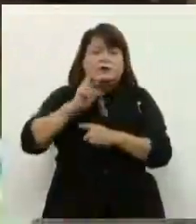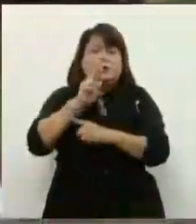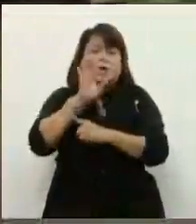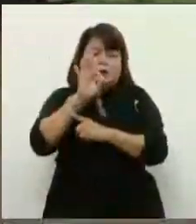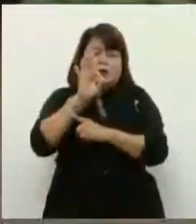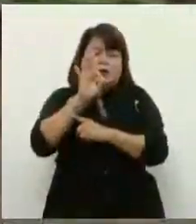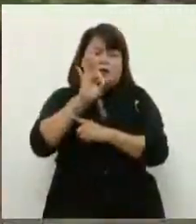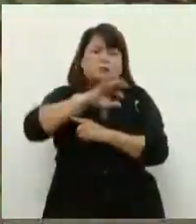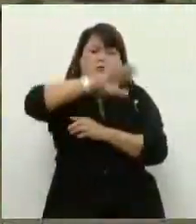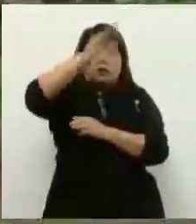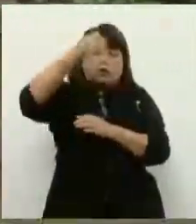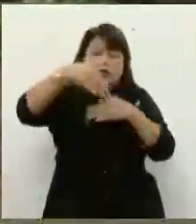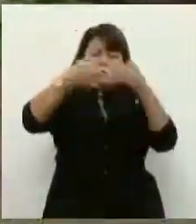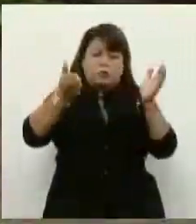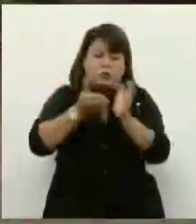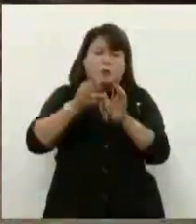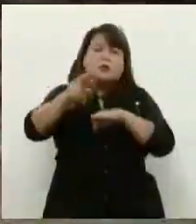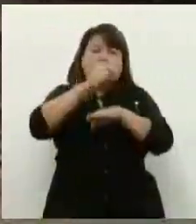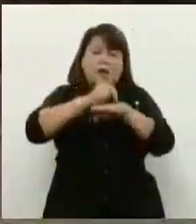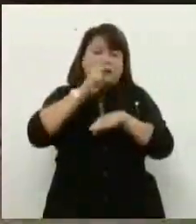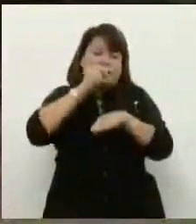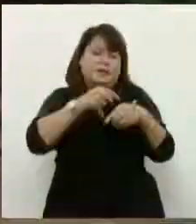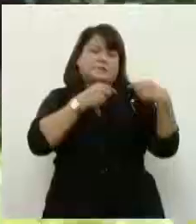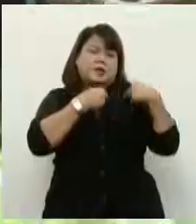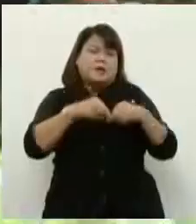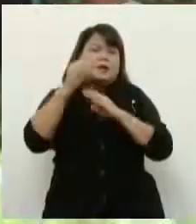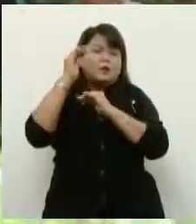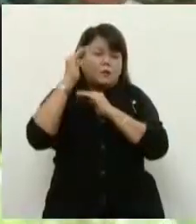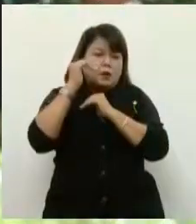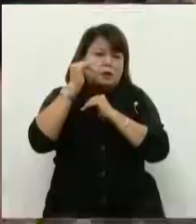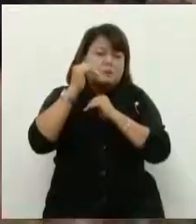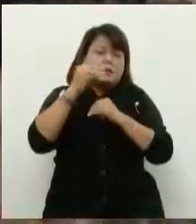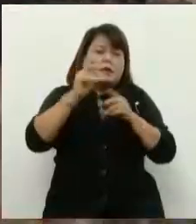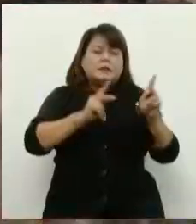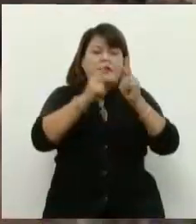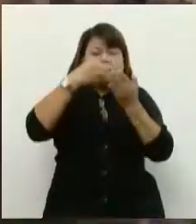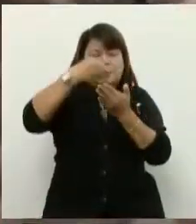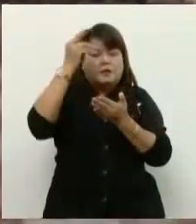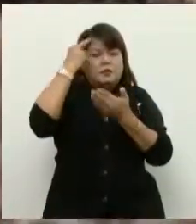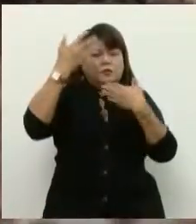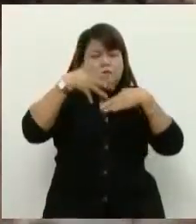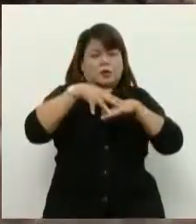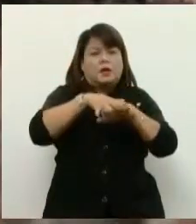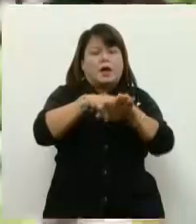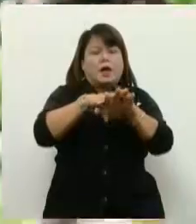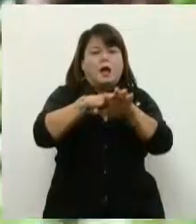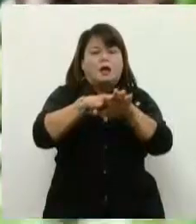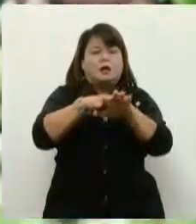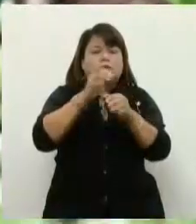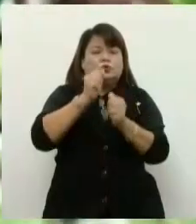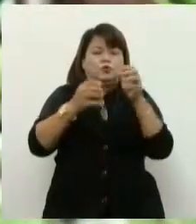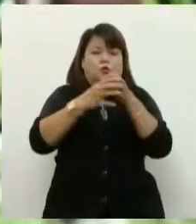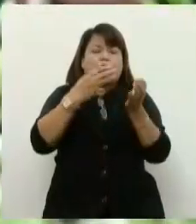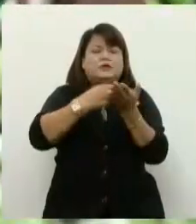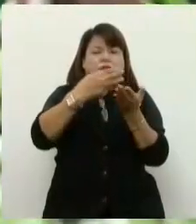ยโคกหนองนาแห่งน้ำใจและความหวังผ่านกิจกรรมการเรียนรู้บูรณาการกับทุกกลุ่มสาระการเรียน